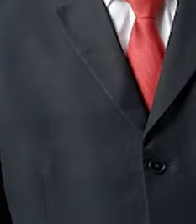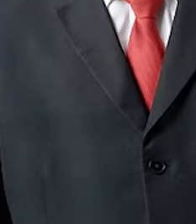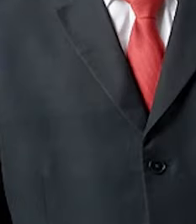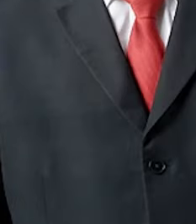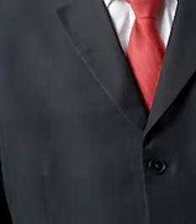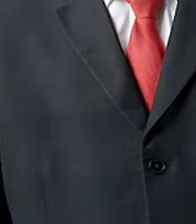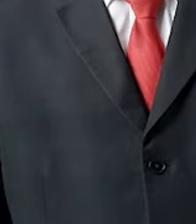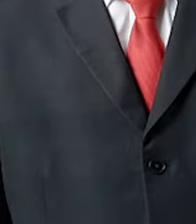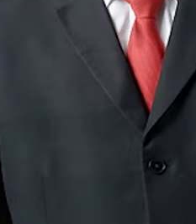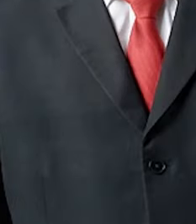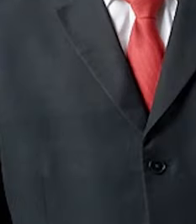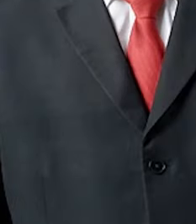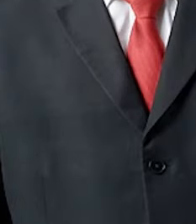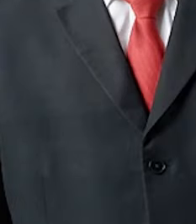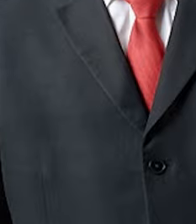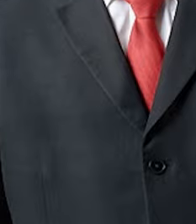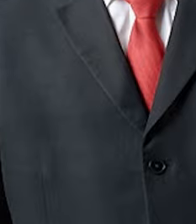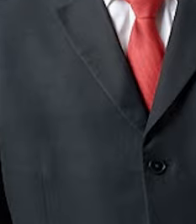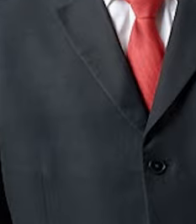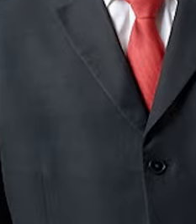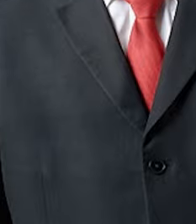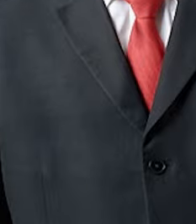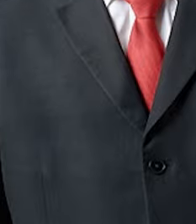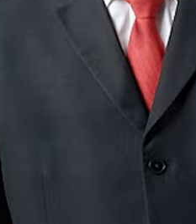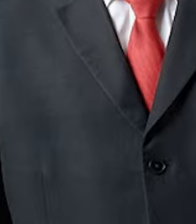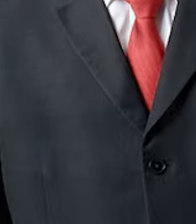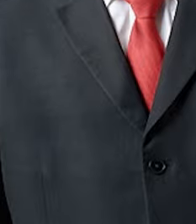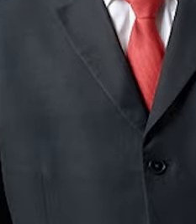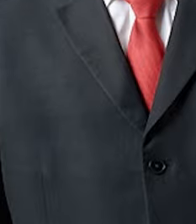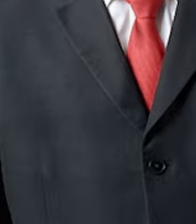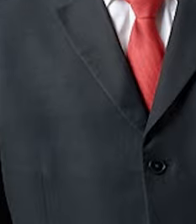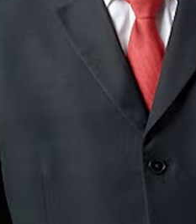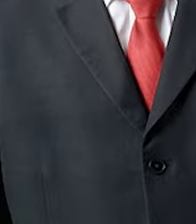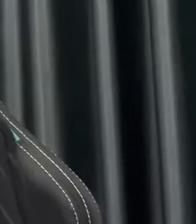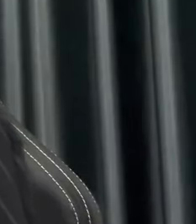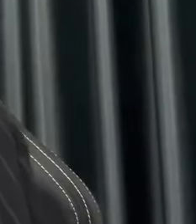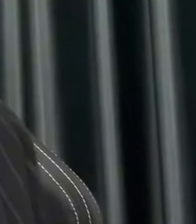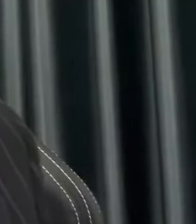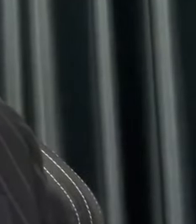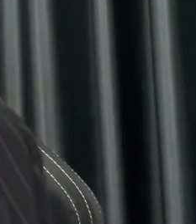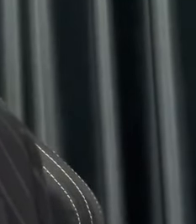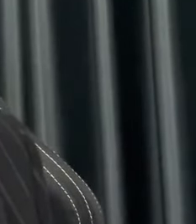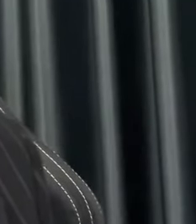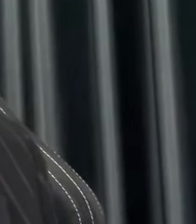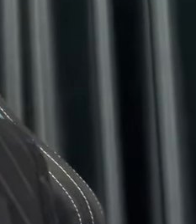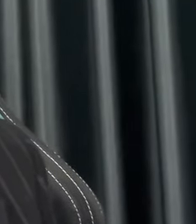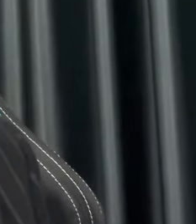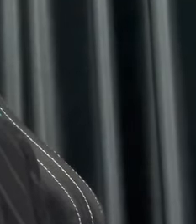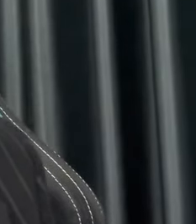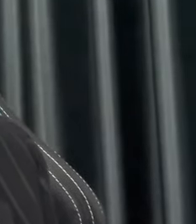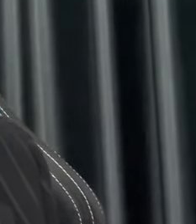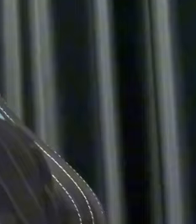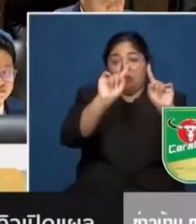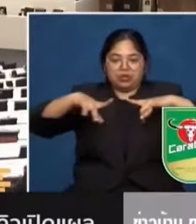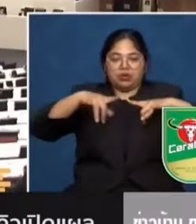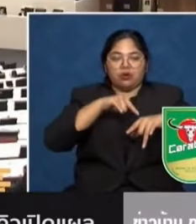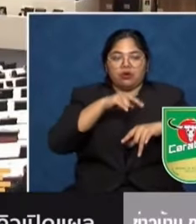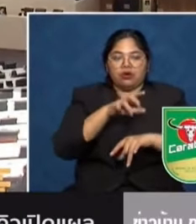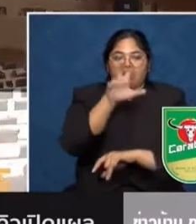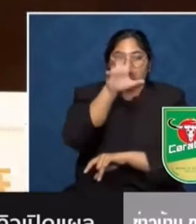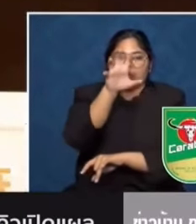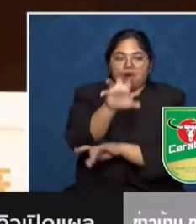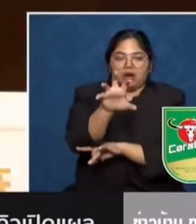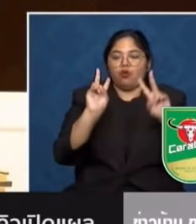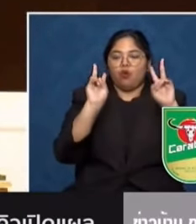อะไรวะกูประท้วงแบบนี้คนนอกแบบนี้ยังจะไม่ยอมยังบอกอยู่ในประเด็นอันนี้ต้องดูภาพแล้วดูคลิปเสียงสูตลกตลก